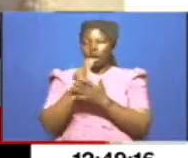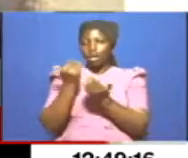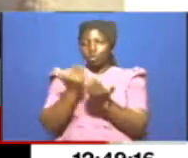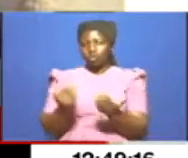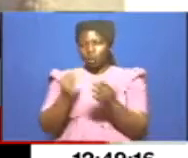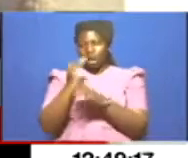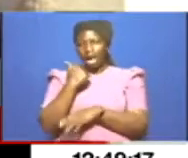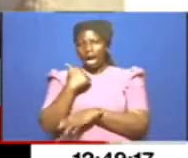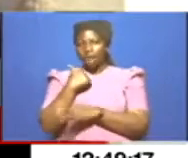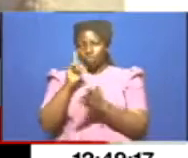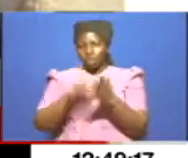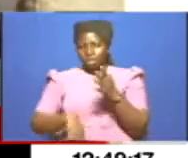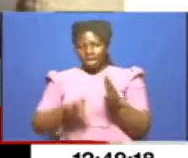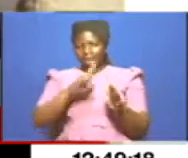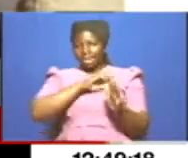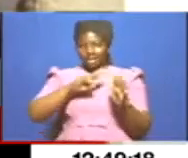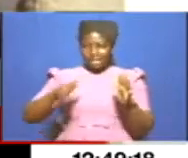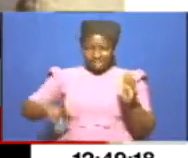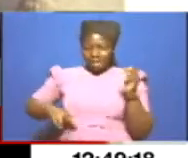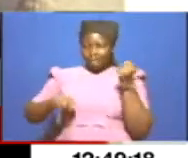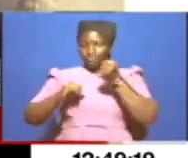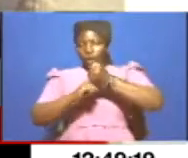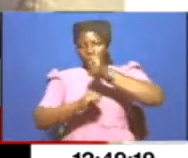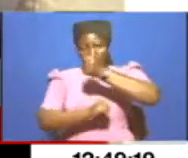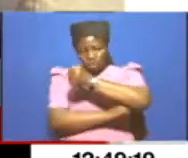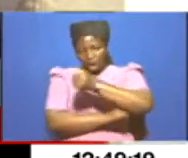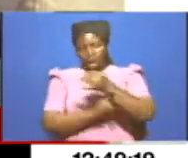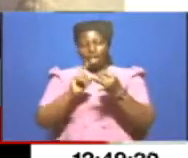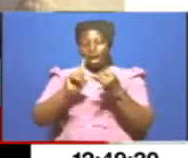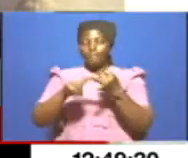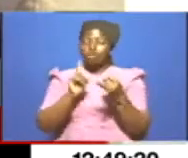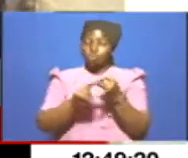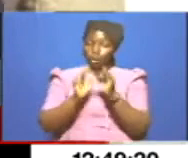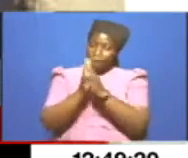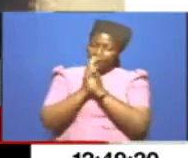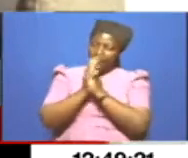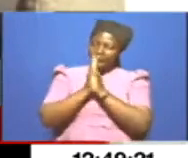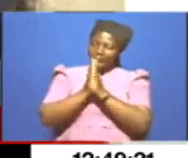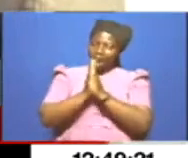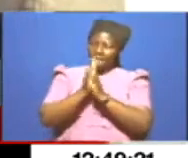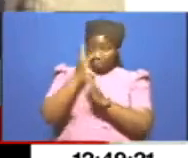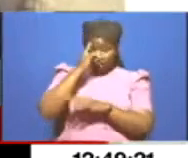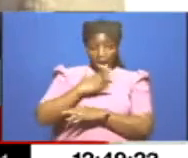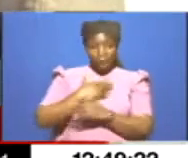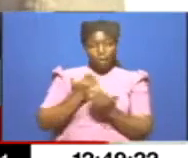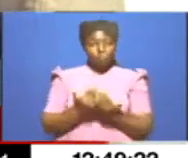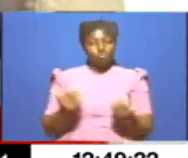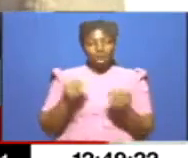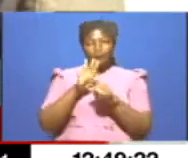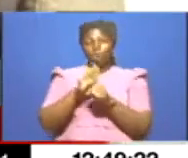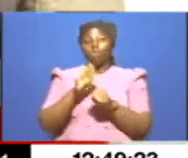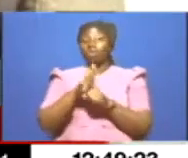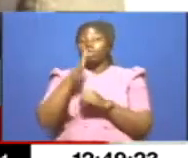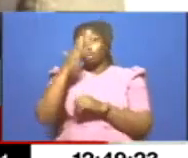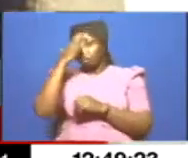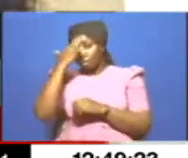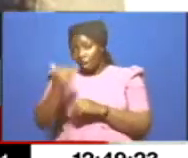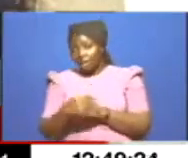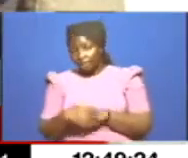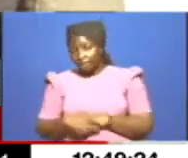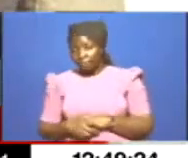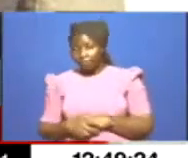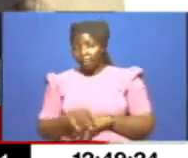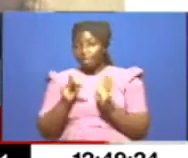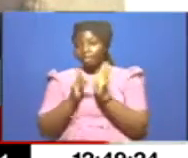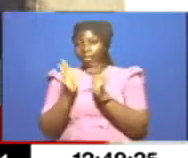misingi ya dini. Na jambo la pili, tuwaombe sana. Maana maandiko inasema, isipokuwa ni Bwana ujenga bure, basi